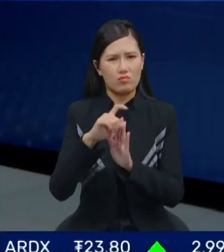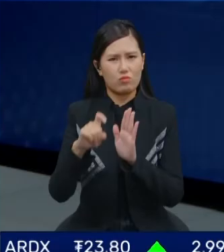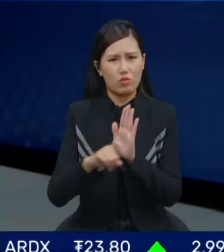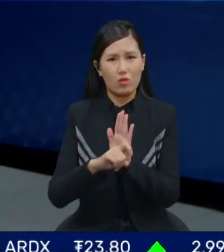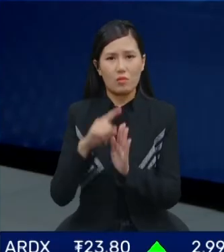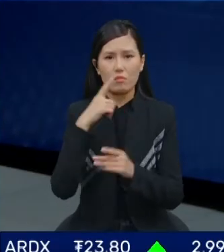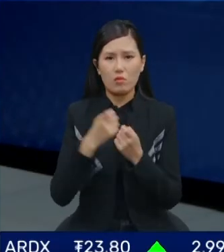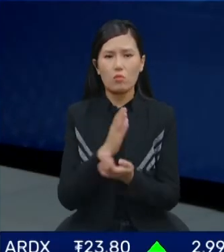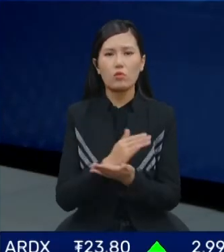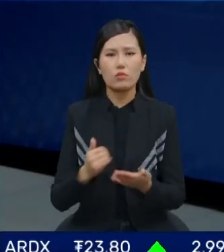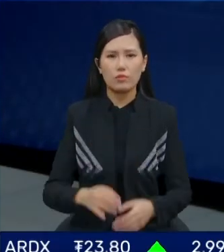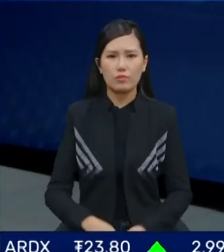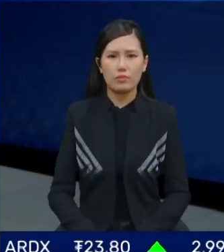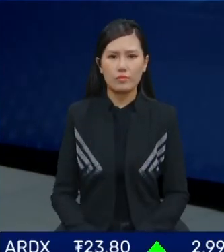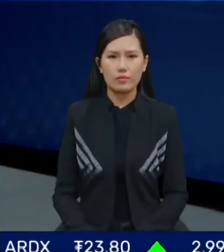үү?